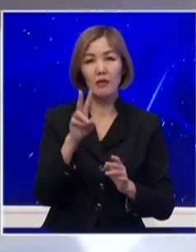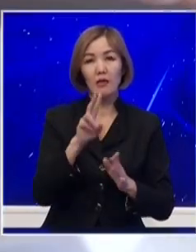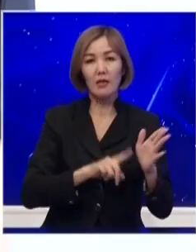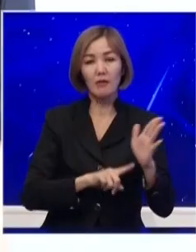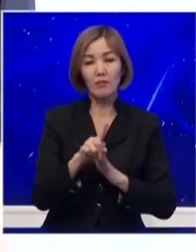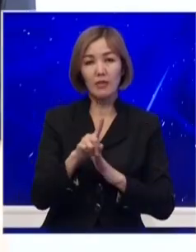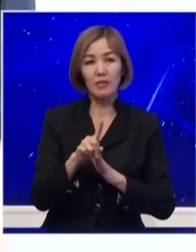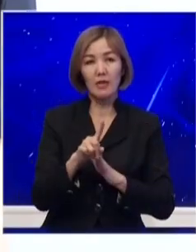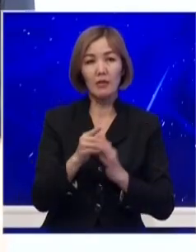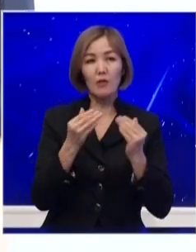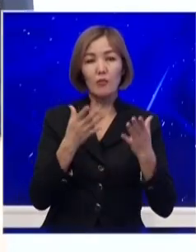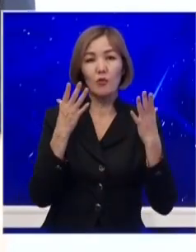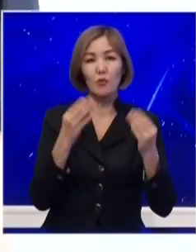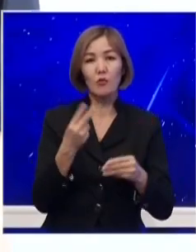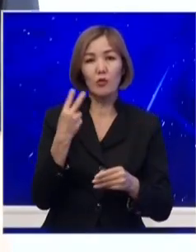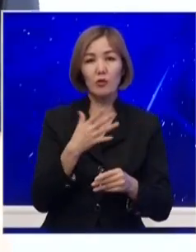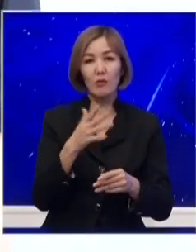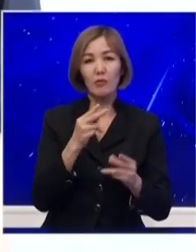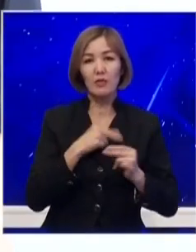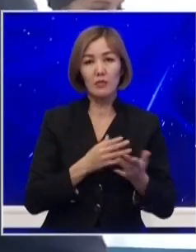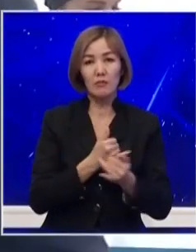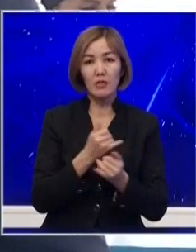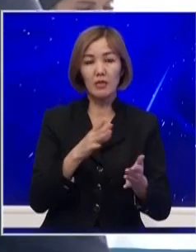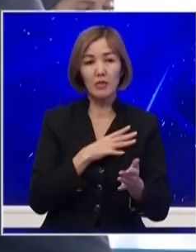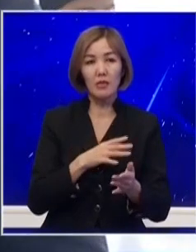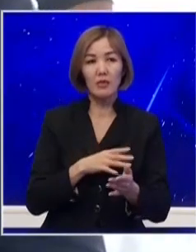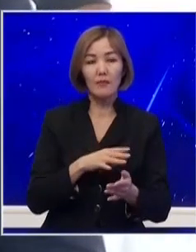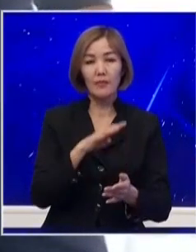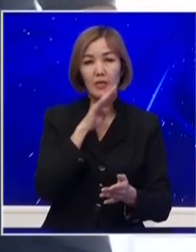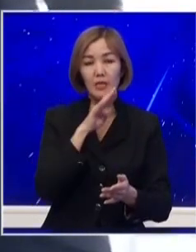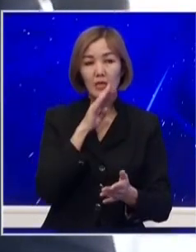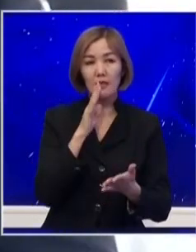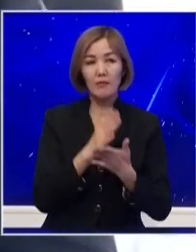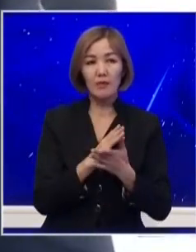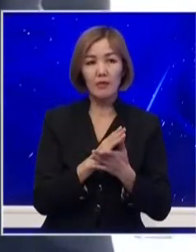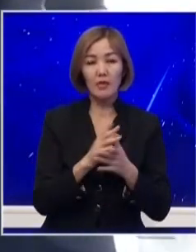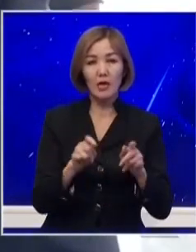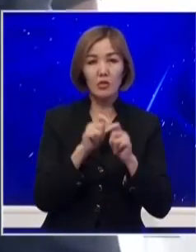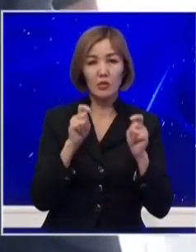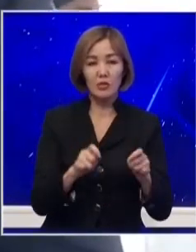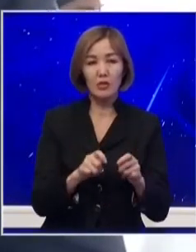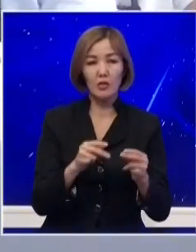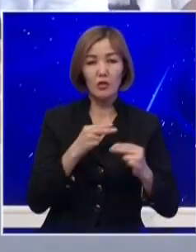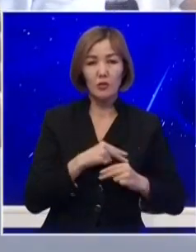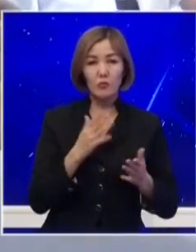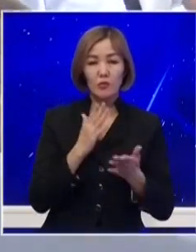жұмысын бастапты. Бүгінде 25 адам қызмет етеді. Текелде аштық біз. Істеп отырмыз, 40